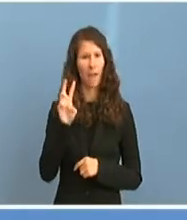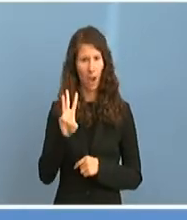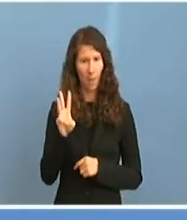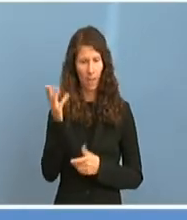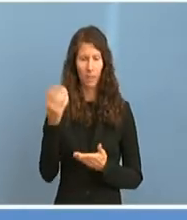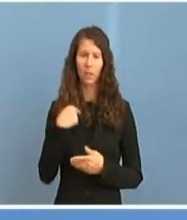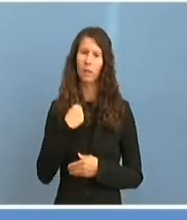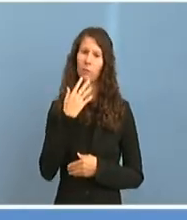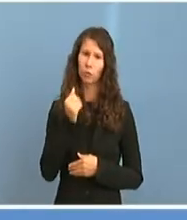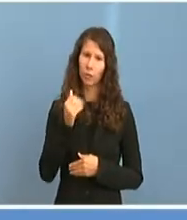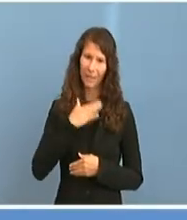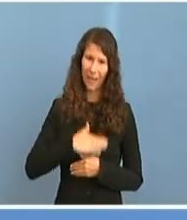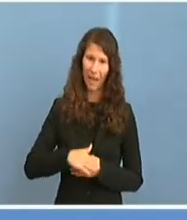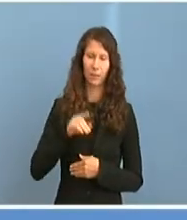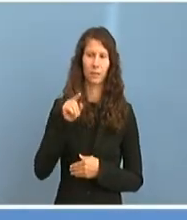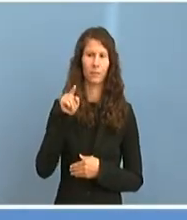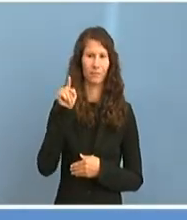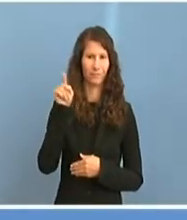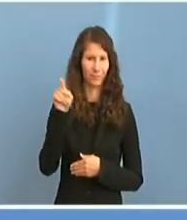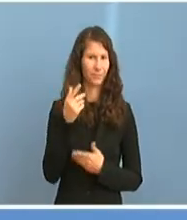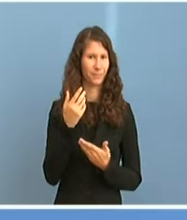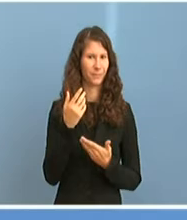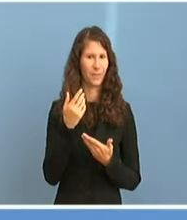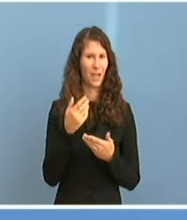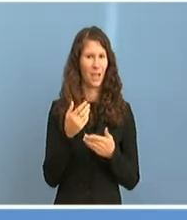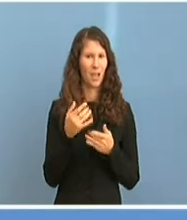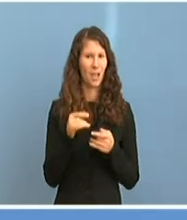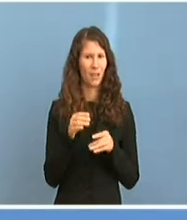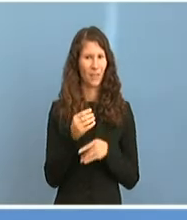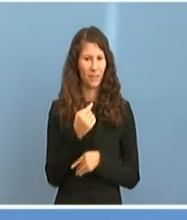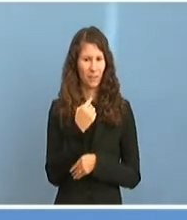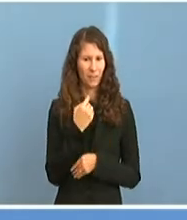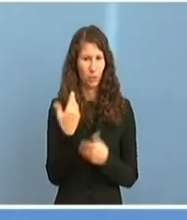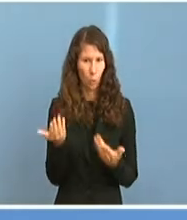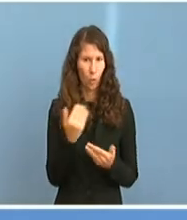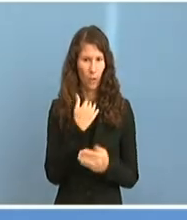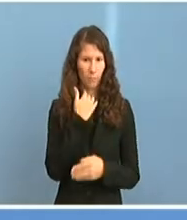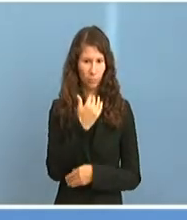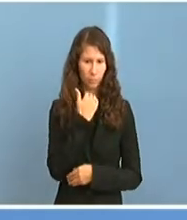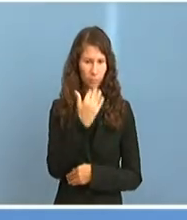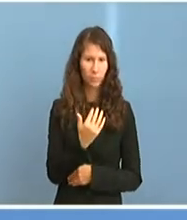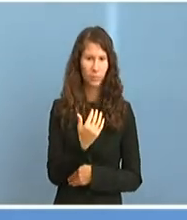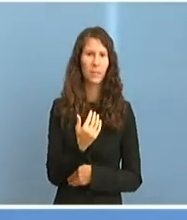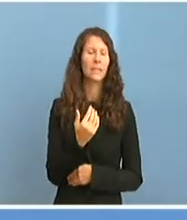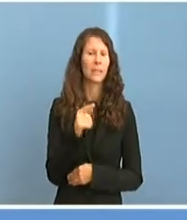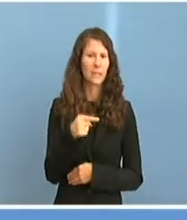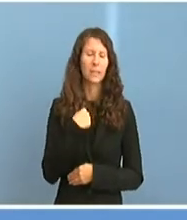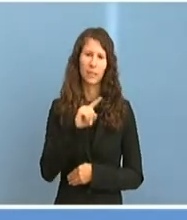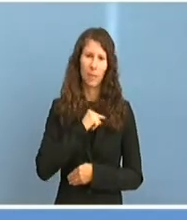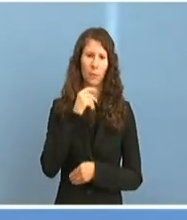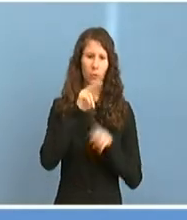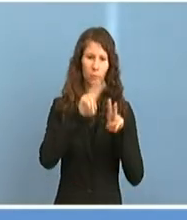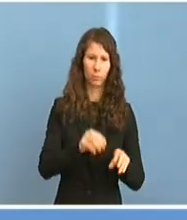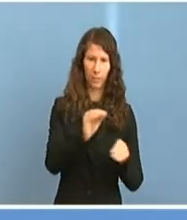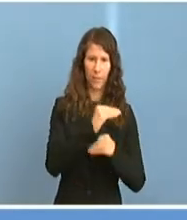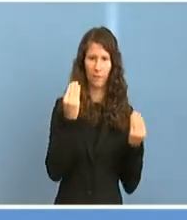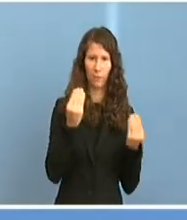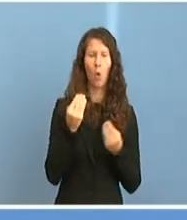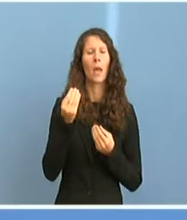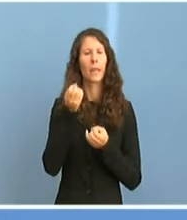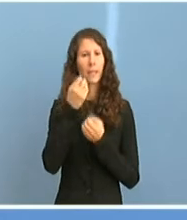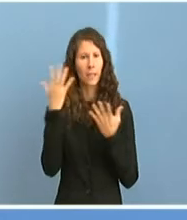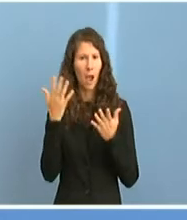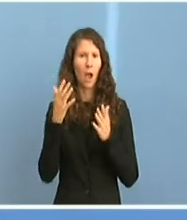mich gerne über den von Ihnen aufgeworfenen Grundsachverhalt informieren. Ich bin mir ganz sicher, dass es viele Livestreams gibt. Vielleicht ist die Frage, was die